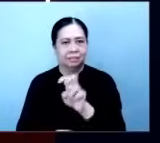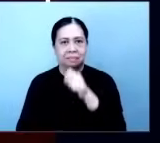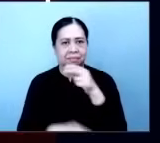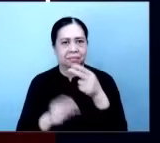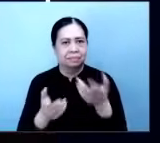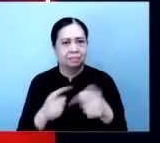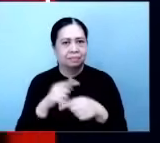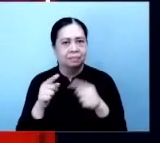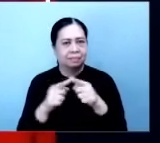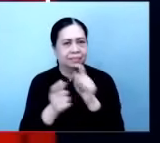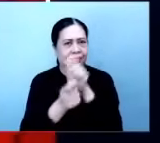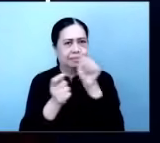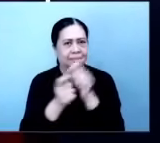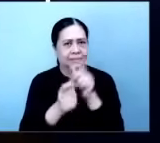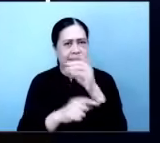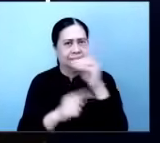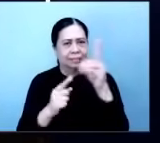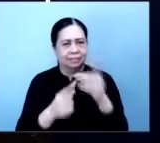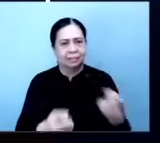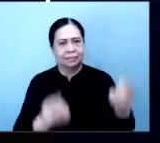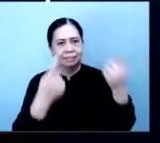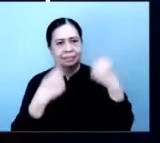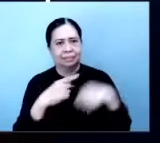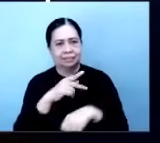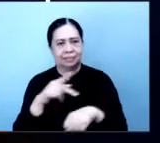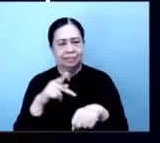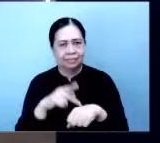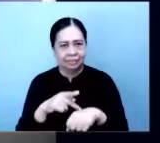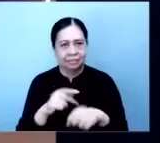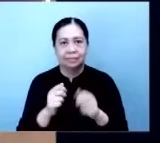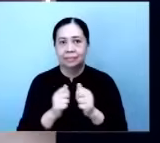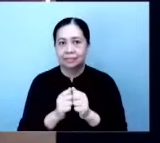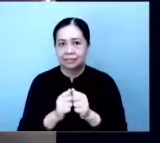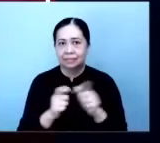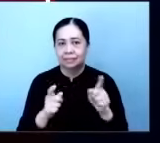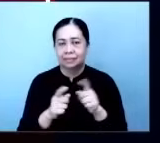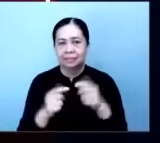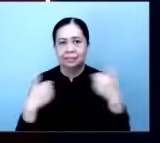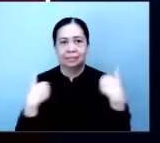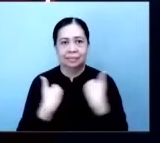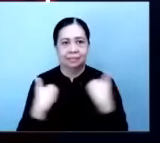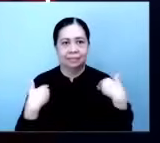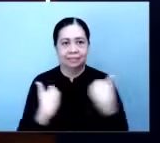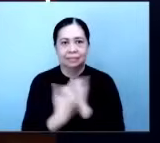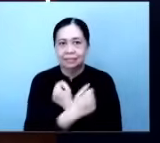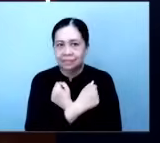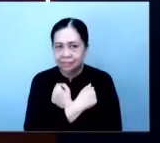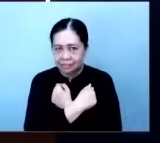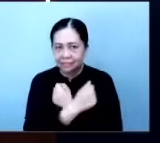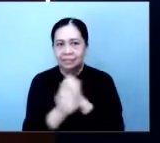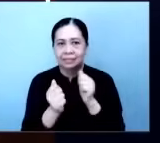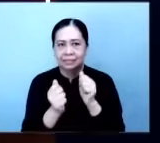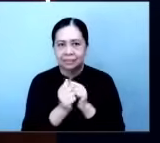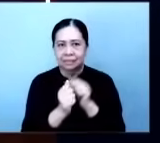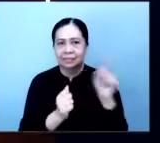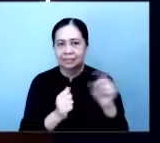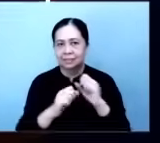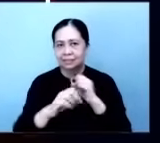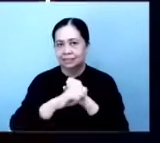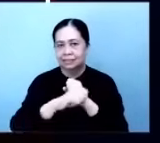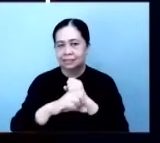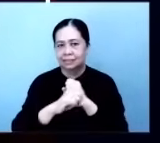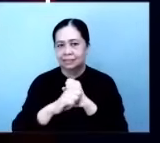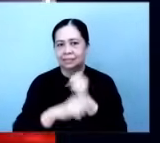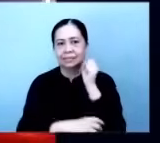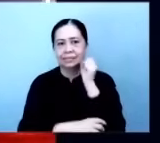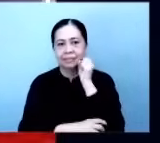ang eksaktong pagpunta niya dito sa bansa. Bukod sa pagiging animal lover, kasama rin sa humanitarian advocacies ni Shaynis